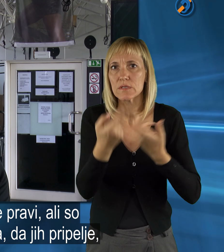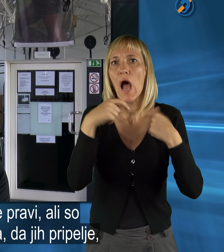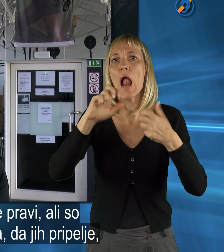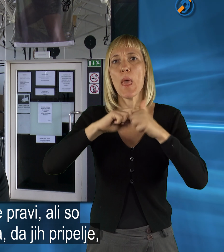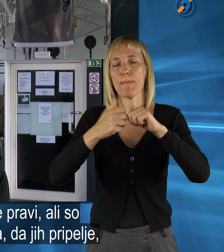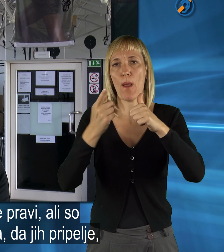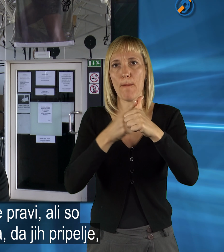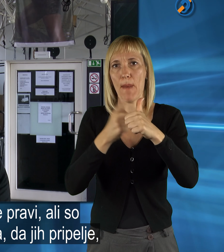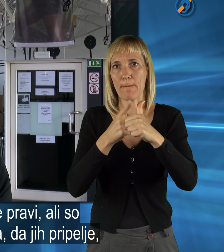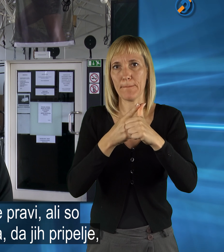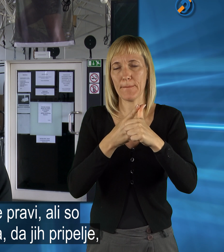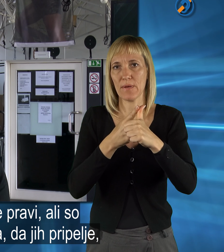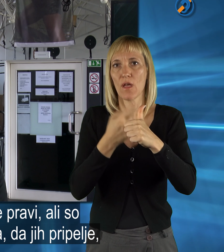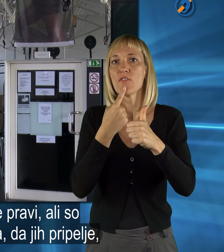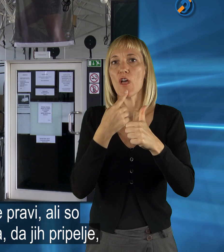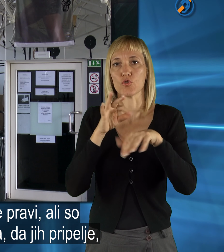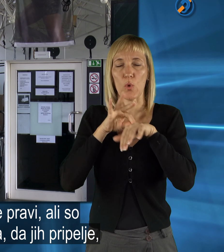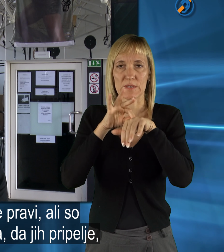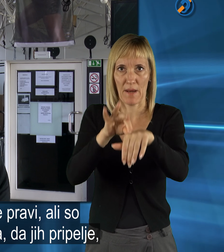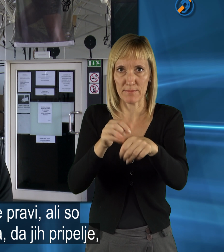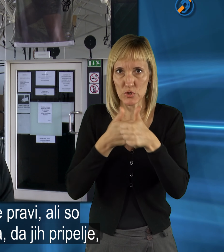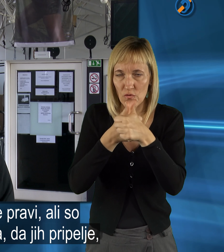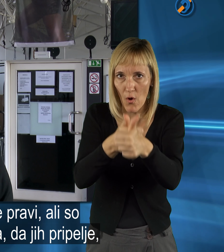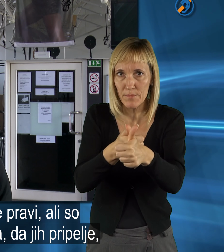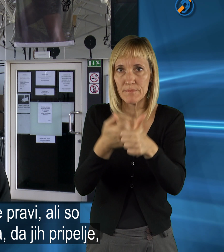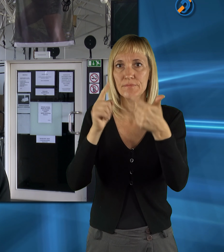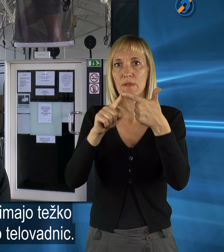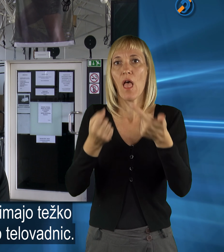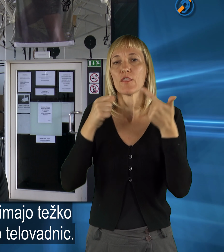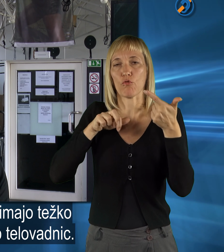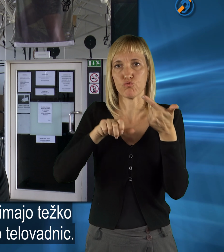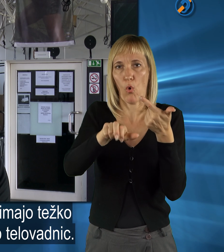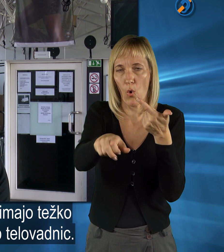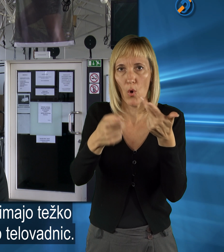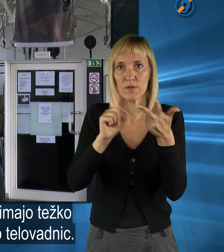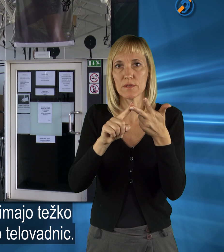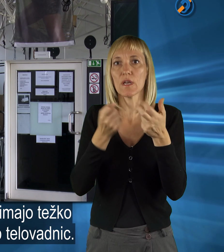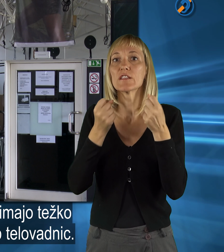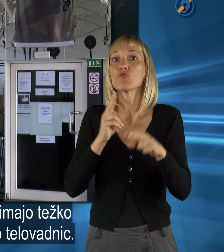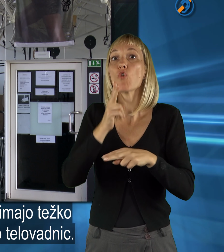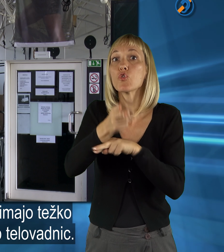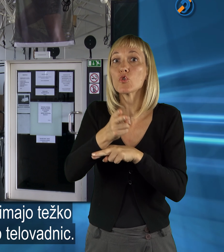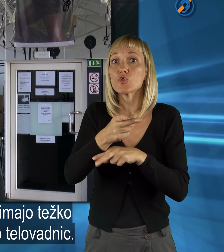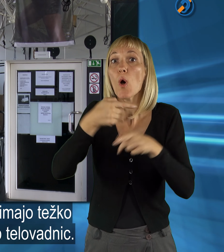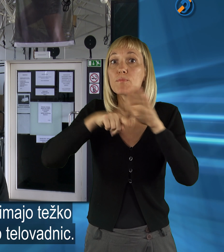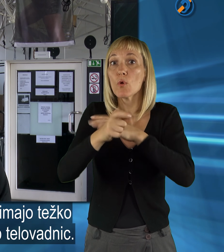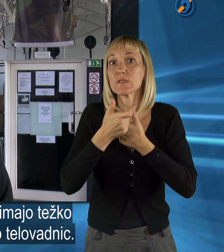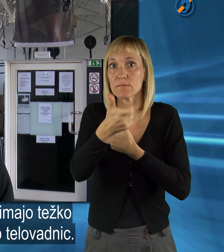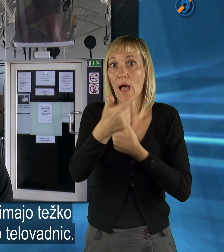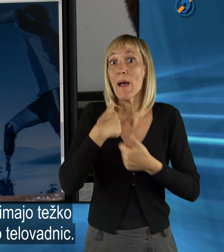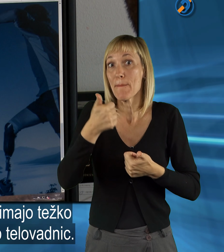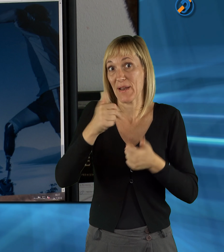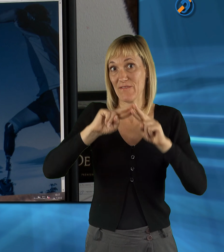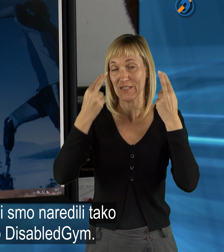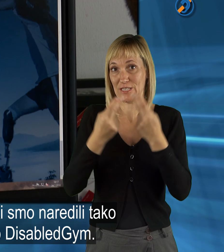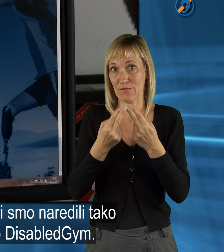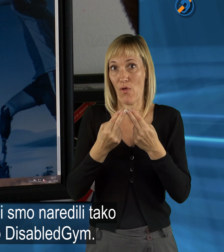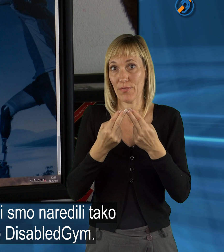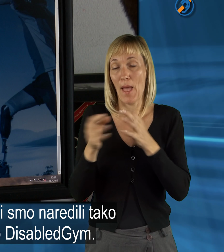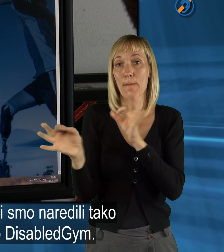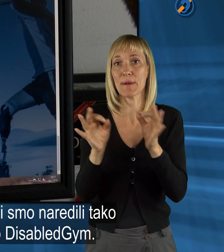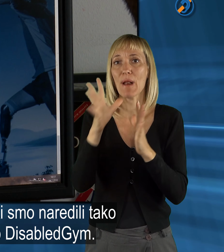ali so odvisni od nekoga, da ga prepelje. Težko hodijo do težko dostopnosti telovadnici. Smo prvi